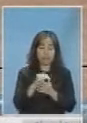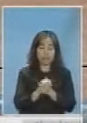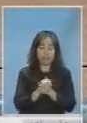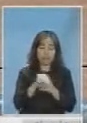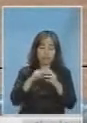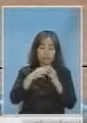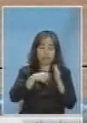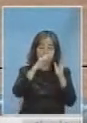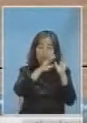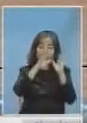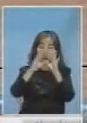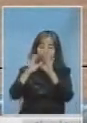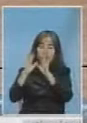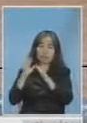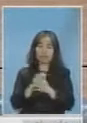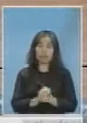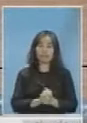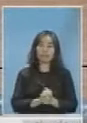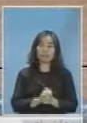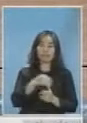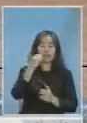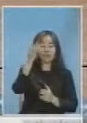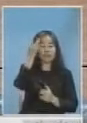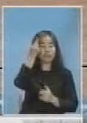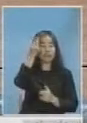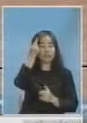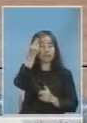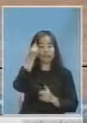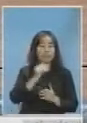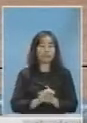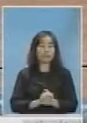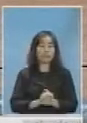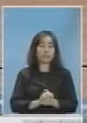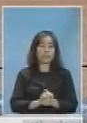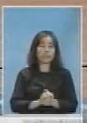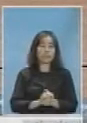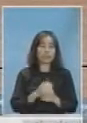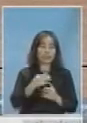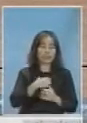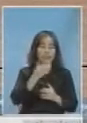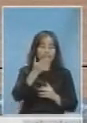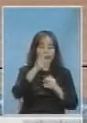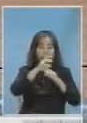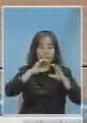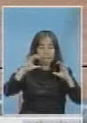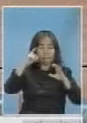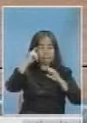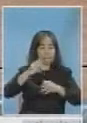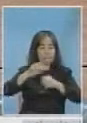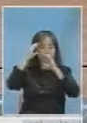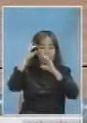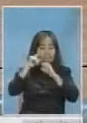ก็อยากจะฝากเรื่องนี้ไว้เป็นข้อสังเกตและก็อยากให้รัฐบาลผลักไป